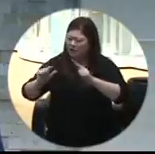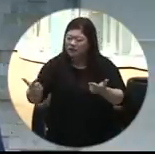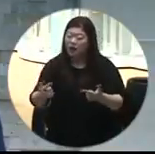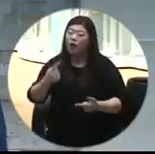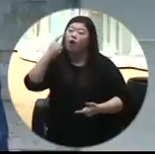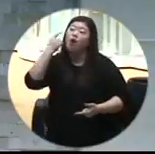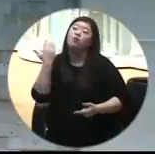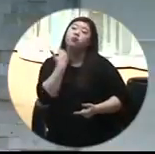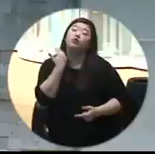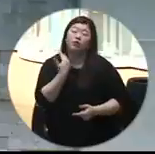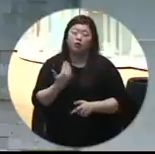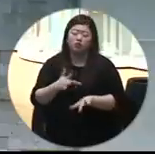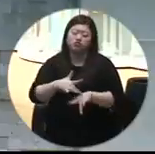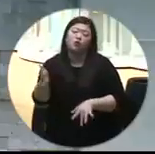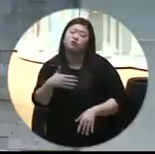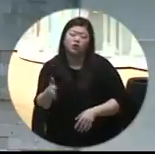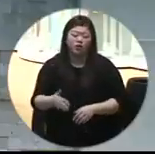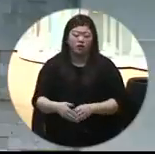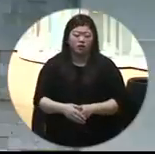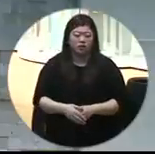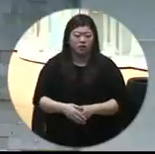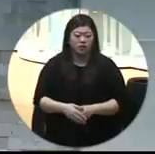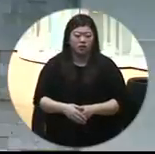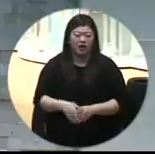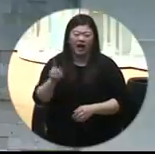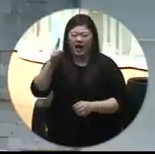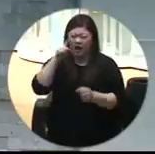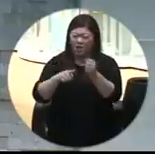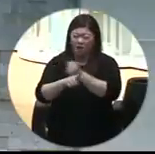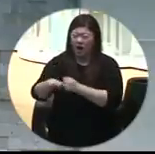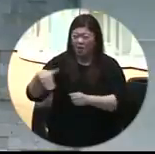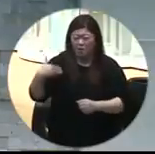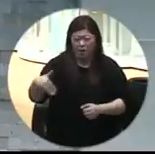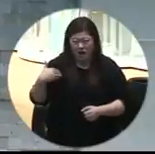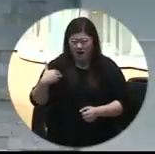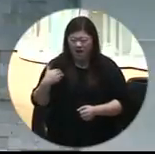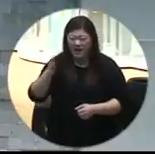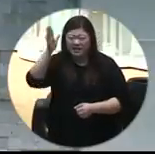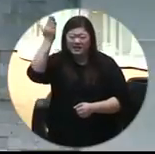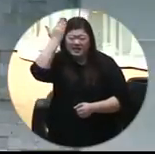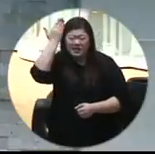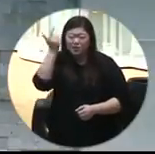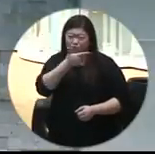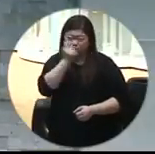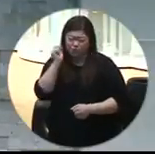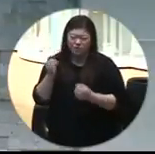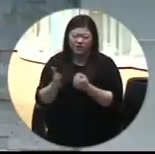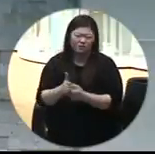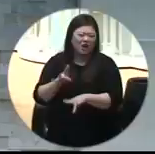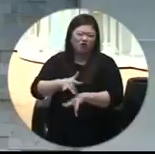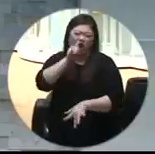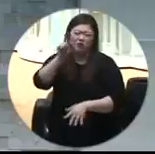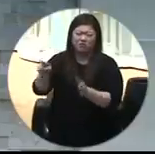그렇게 과학적 이 소양이 부족한 상태라고 주장합니다.